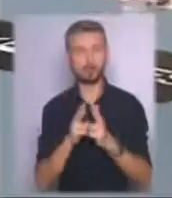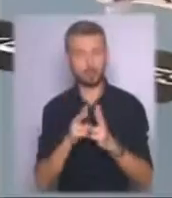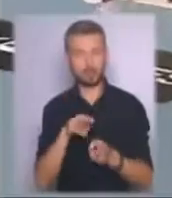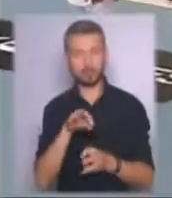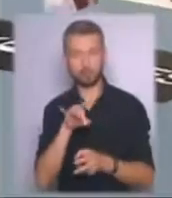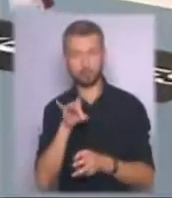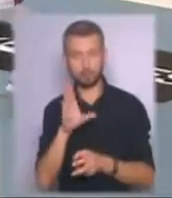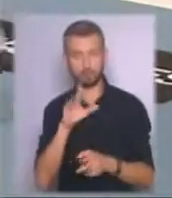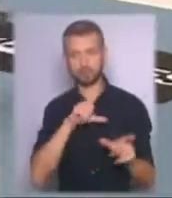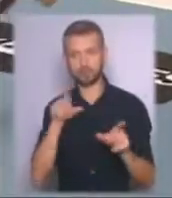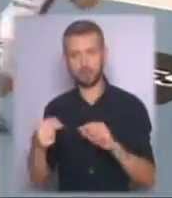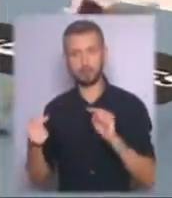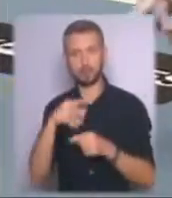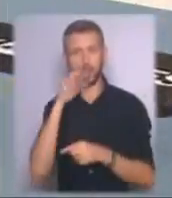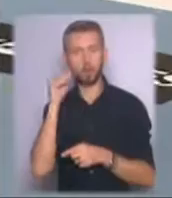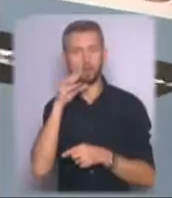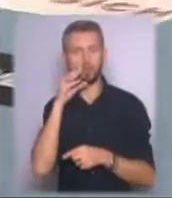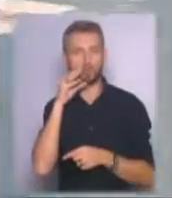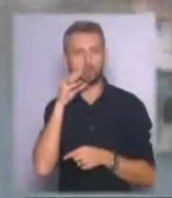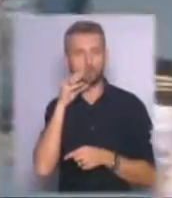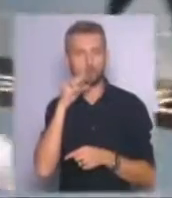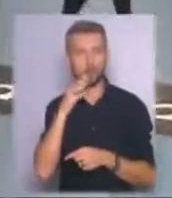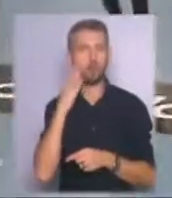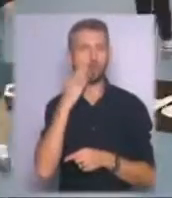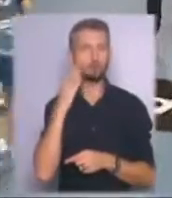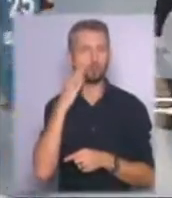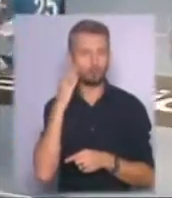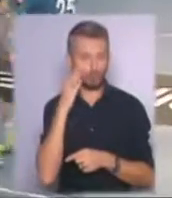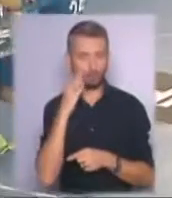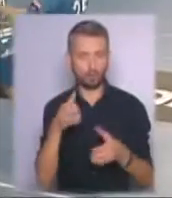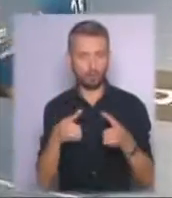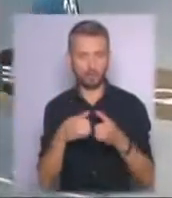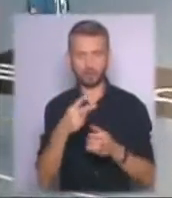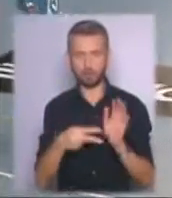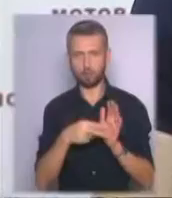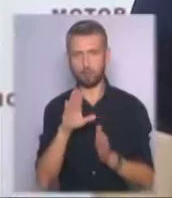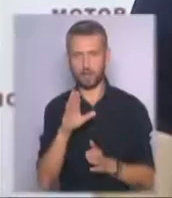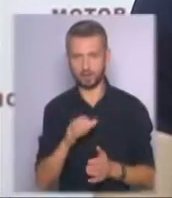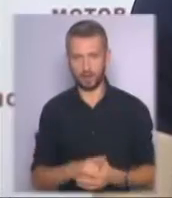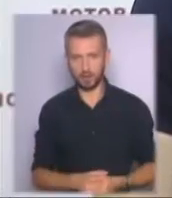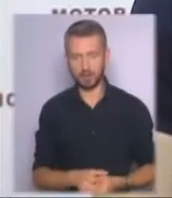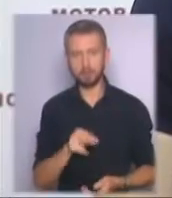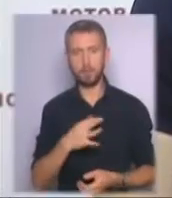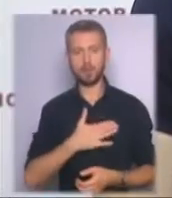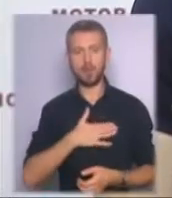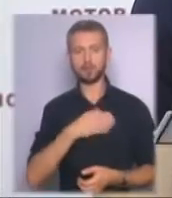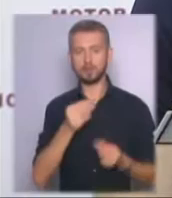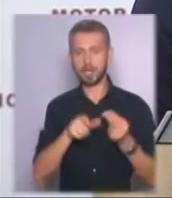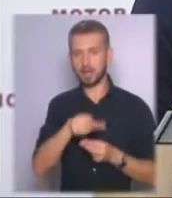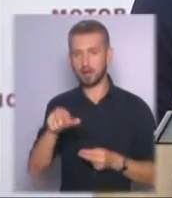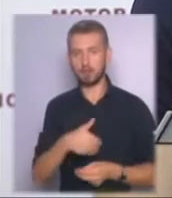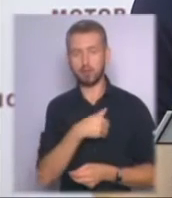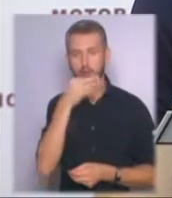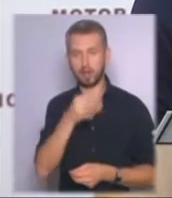на виїзді проти румунського «Баямара» 27 вересня. По нашим игрокам я хочу сказать, что